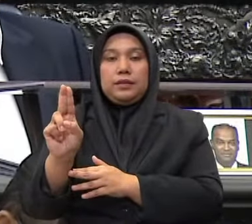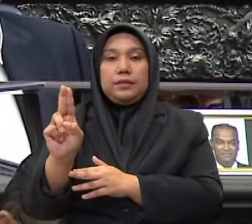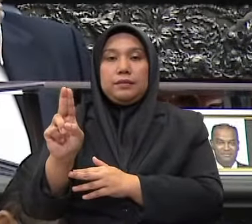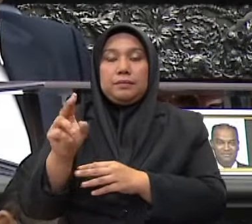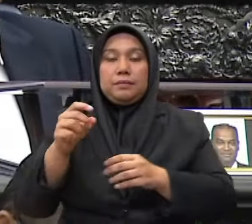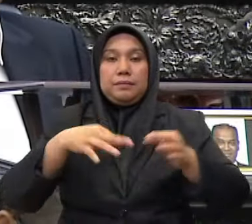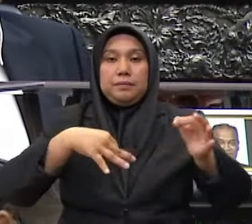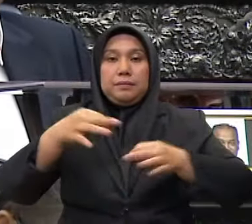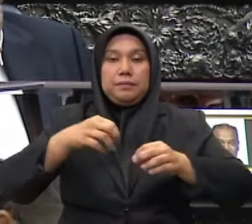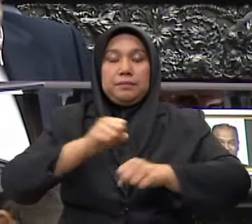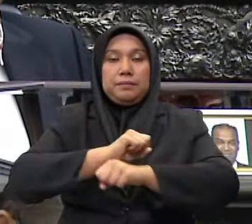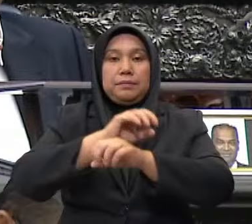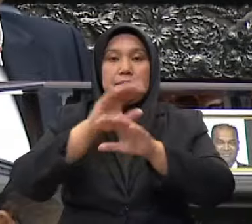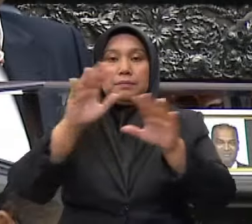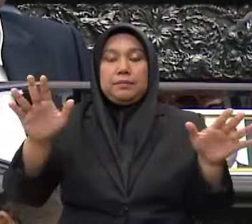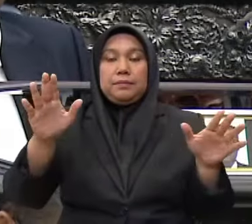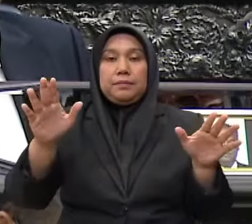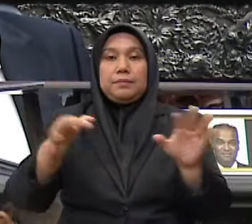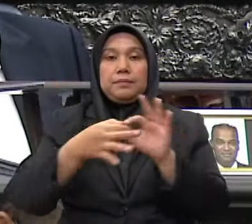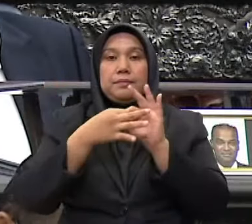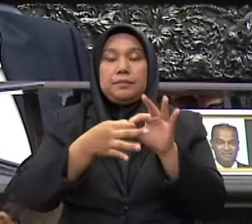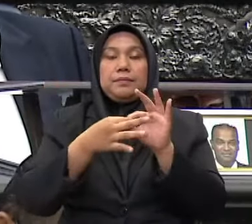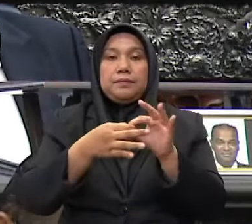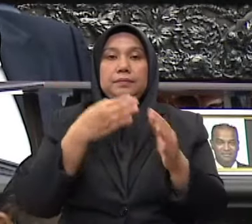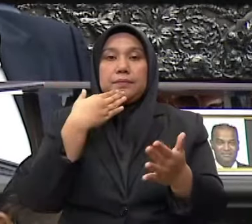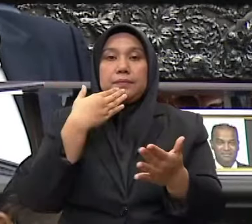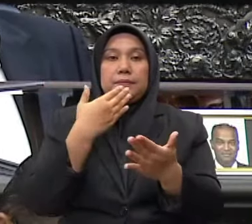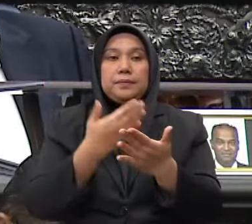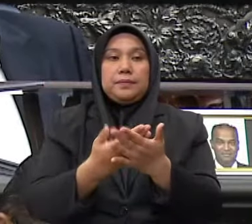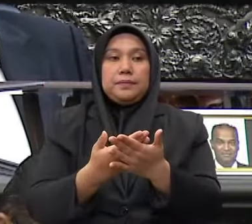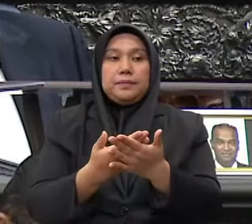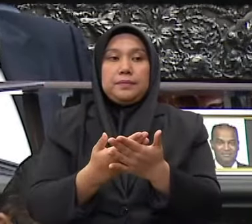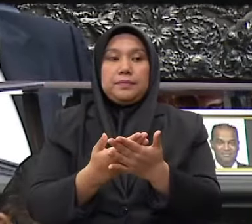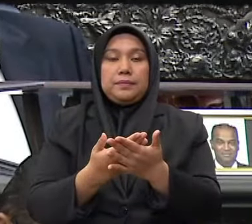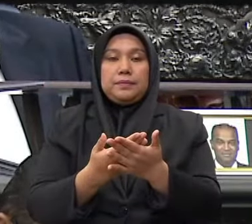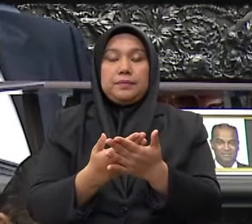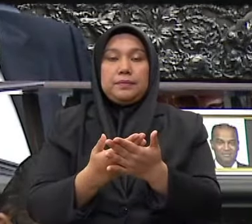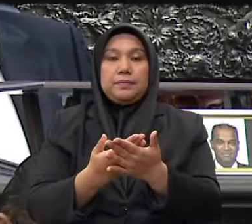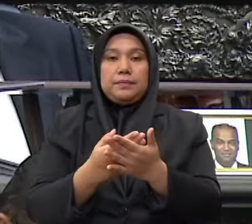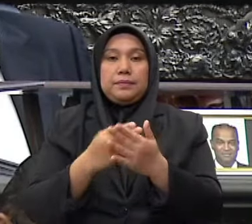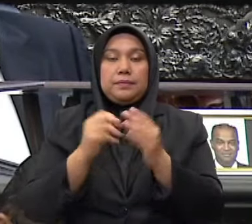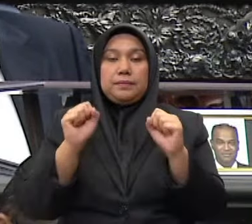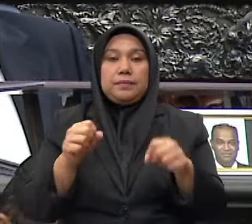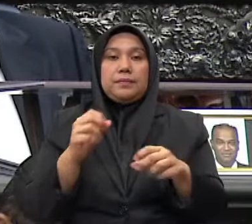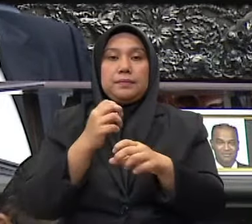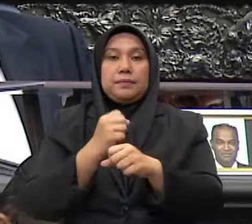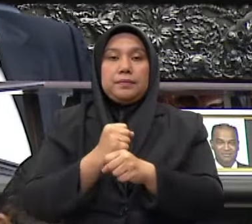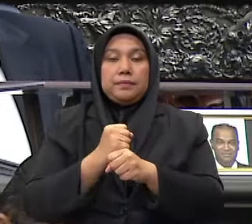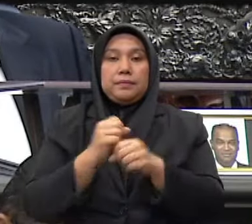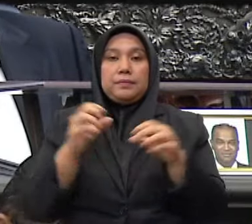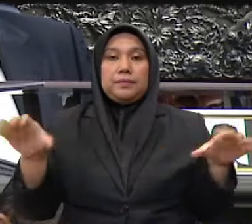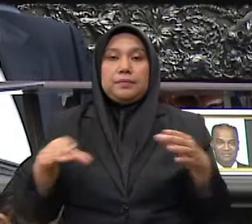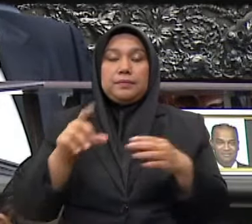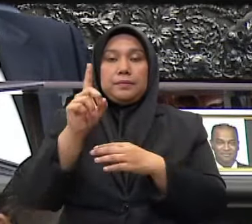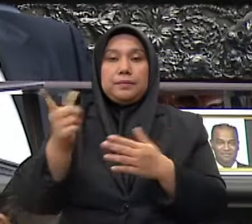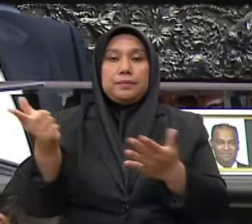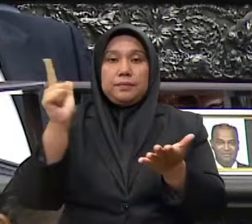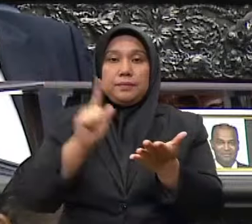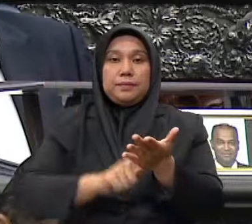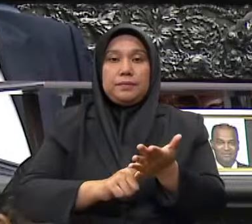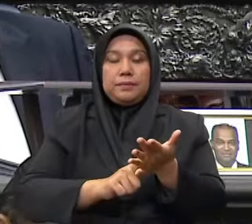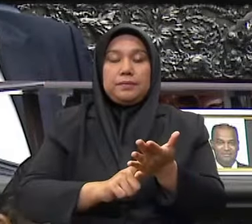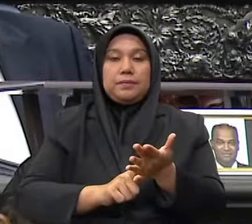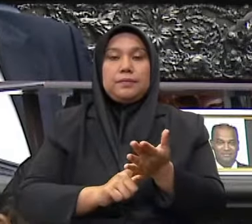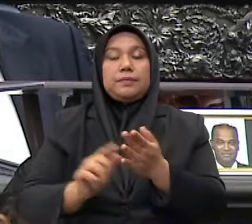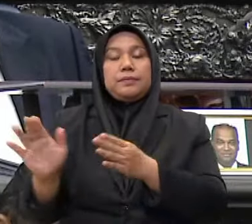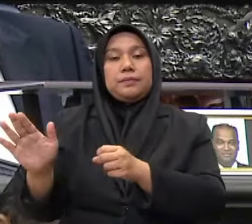kerjasama yang baik mungkin kepada pihak pac supaya pipac dapat membuat satu laporan yang komprehensif